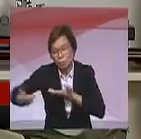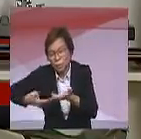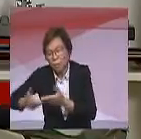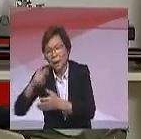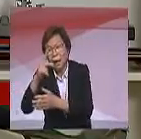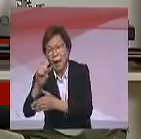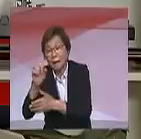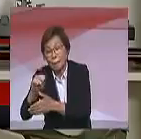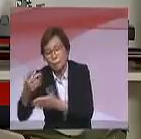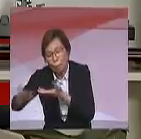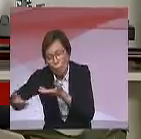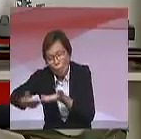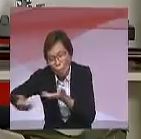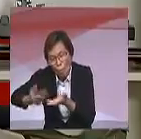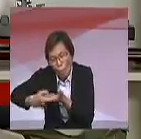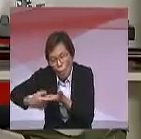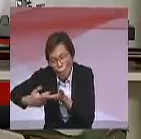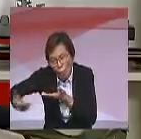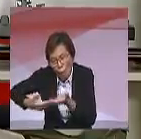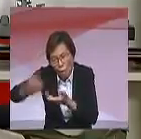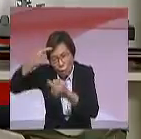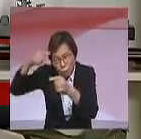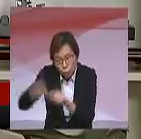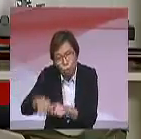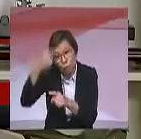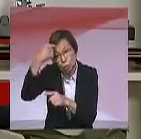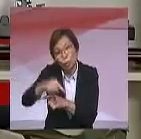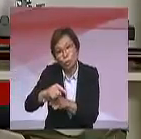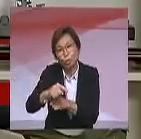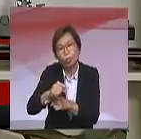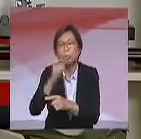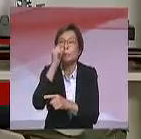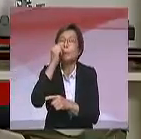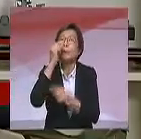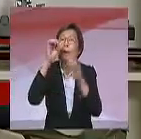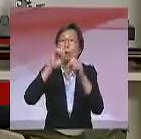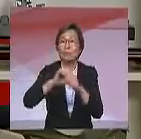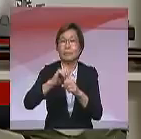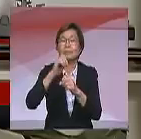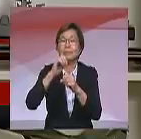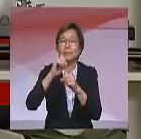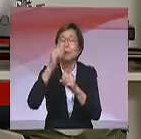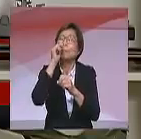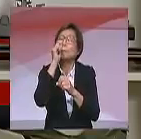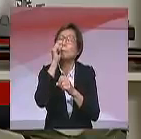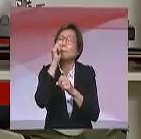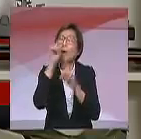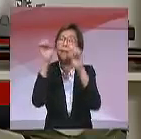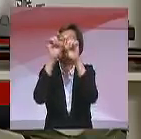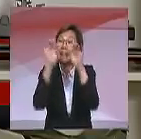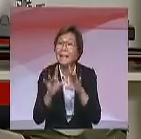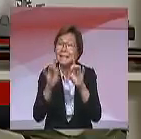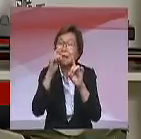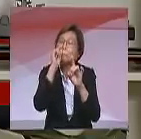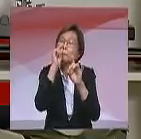Manusia, mereka bersetuju iaitu untuk membuat swab test kepada pekerja-pekerja ini. Dan